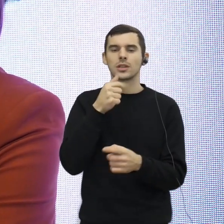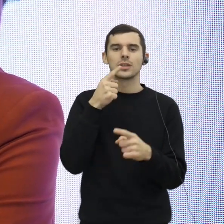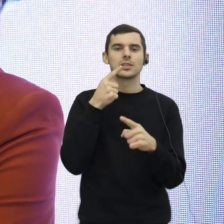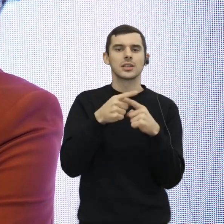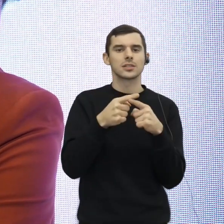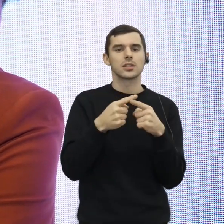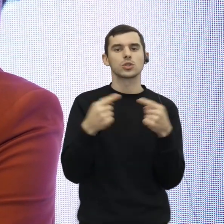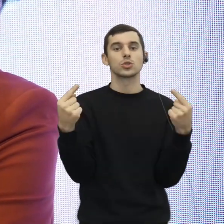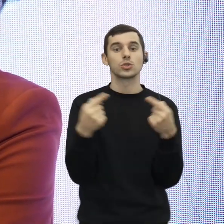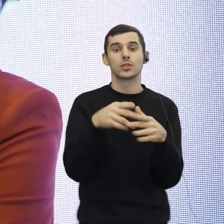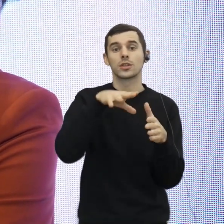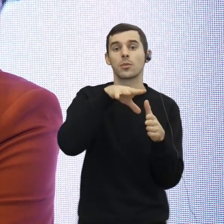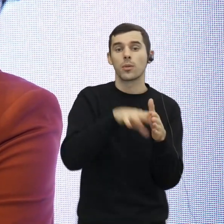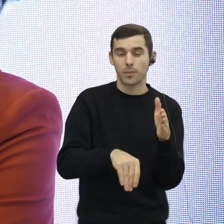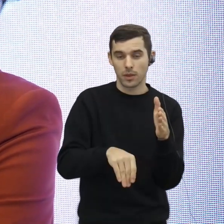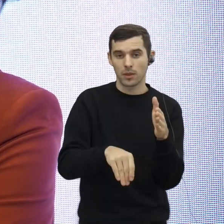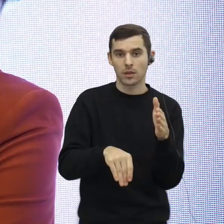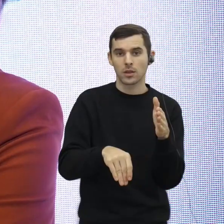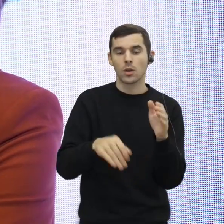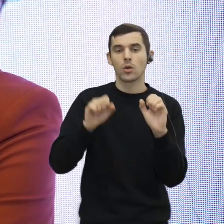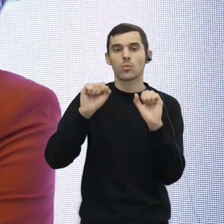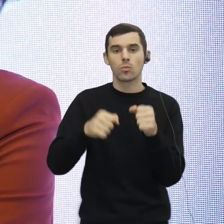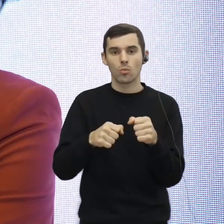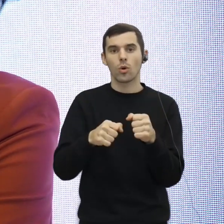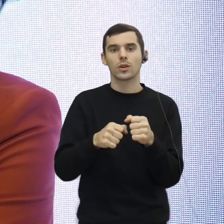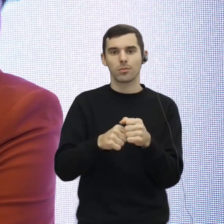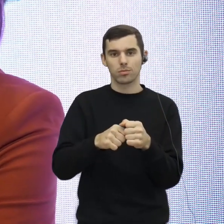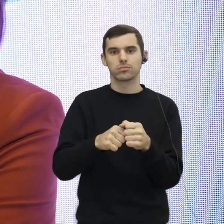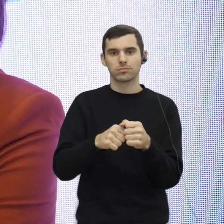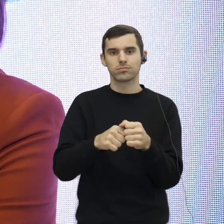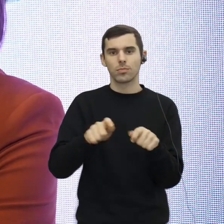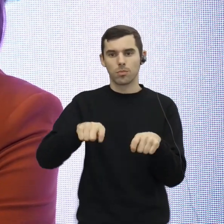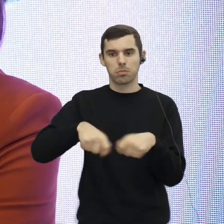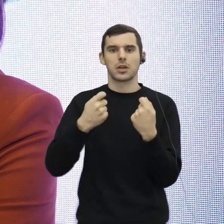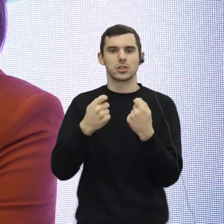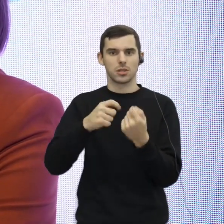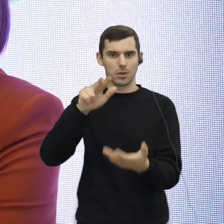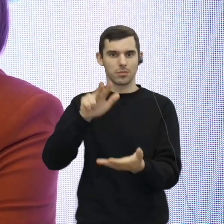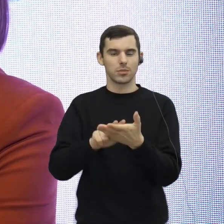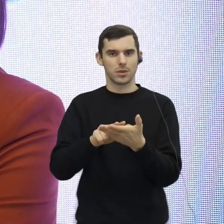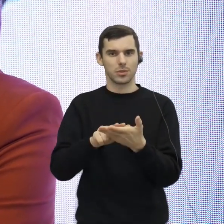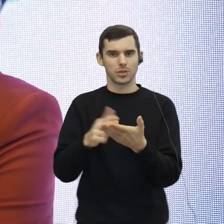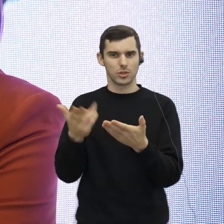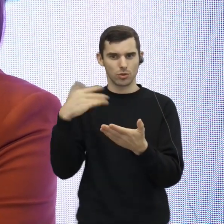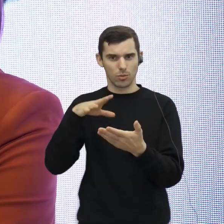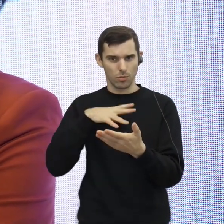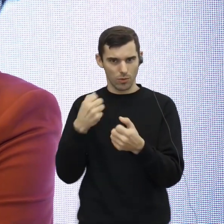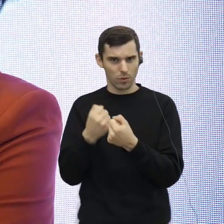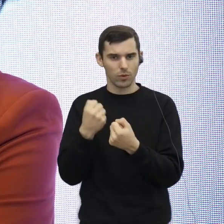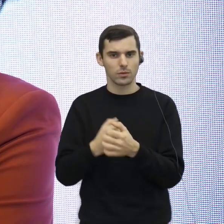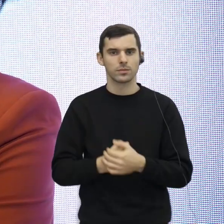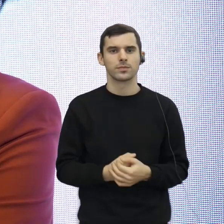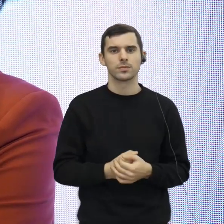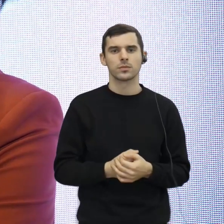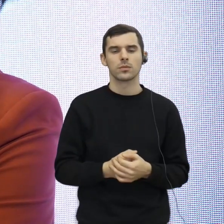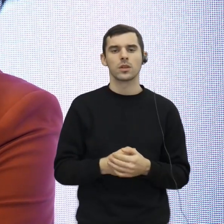sutikimo būtų pripažintas pažeidimu. Kada paskutinį kartą teikėte iniciatyvą, kuri geriau apsaugotų tuos